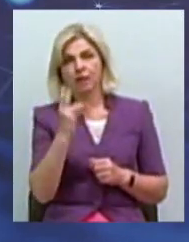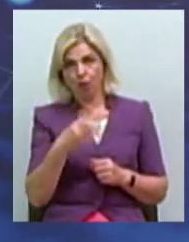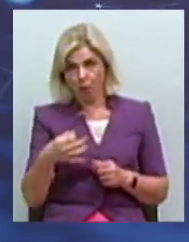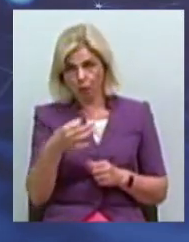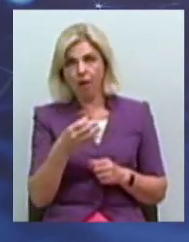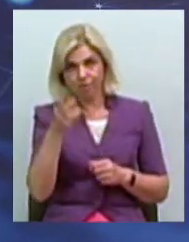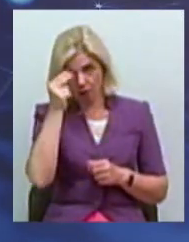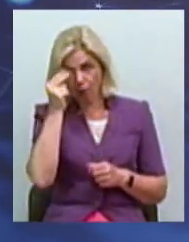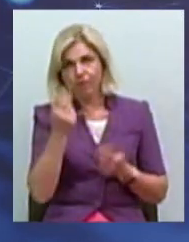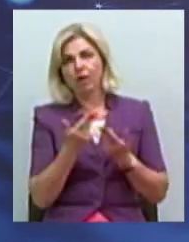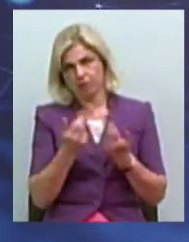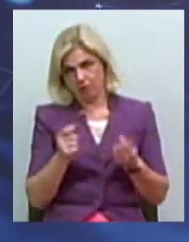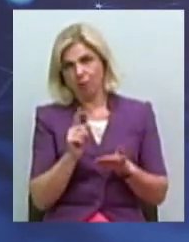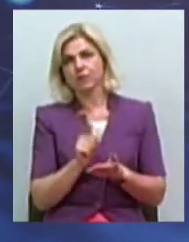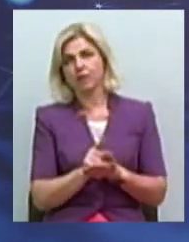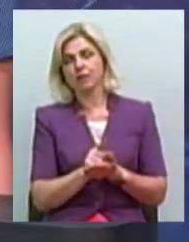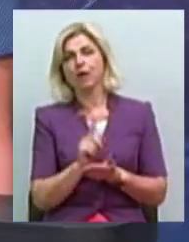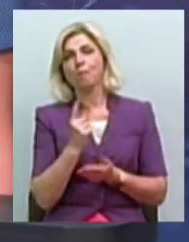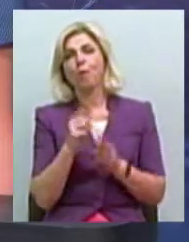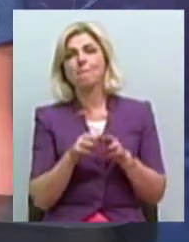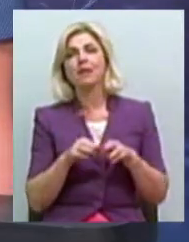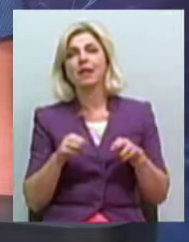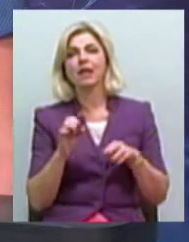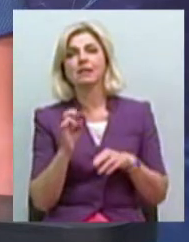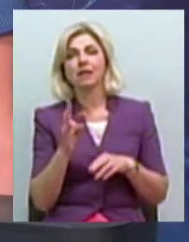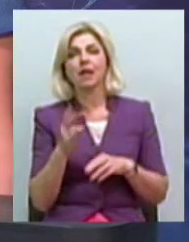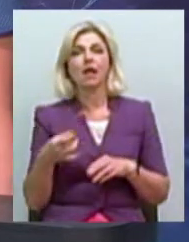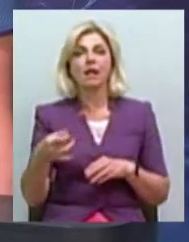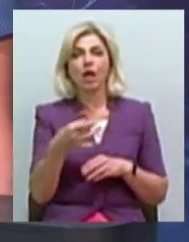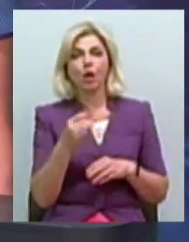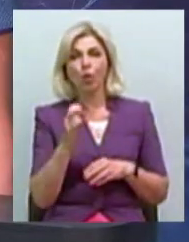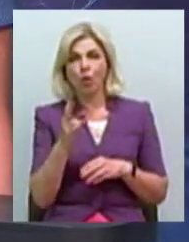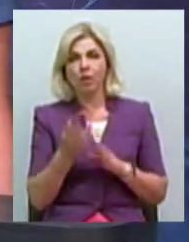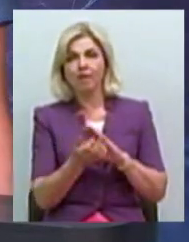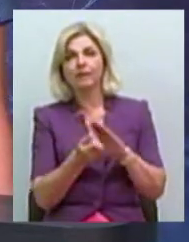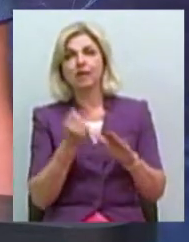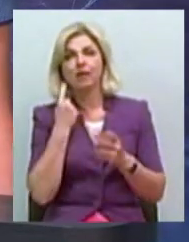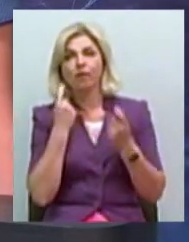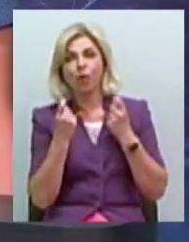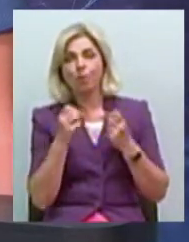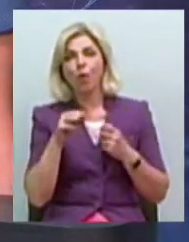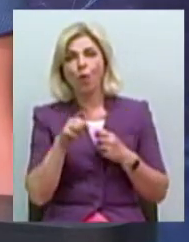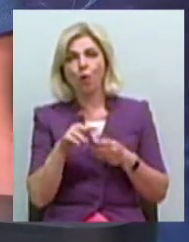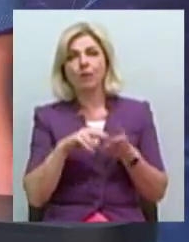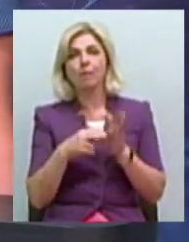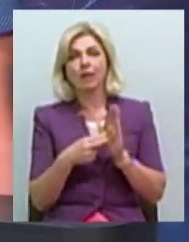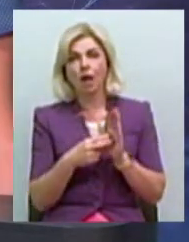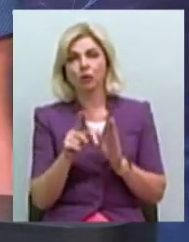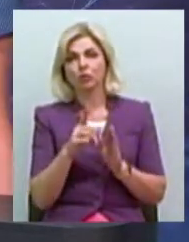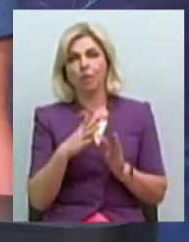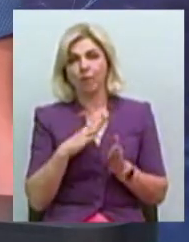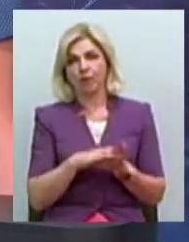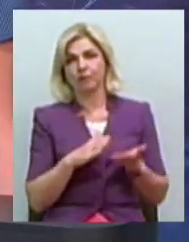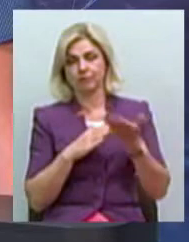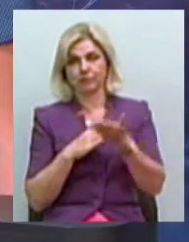звичайно, врахований, тому що Мінрегіон ці всі дані брав від того перспективного плану, який був поданий обласною